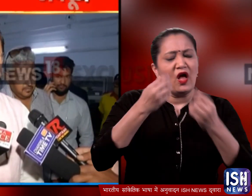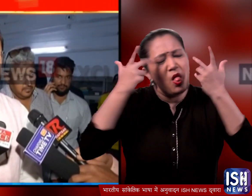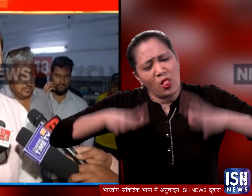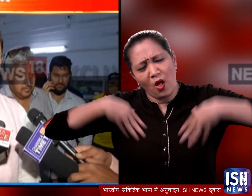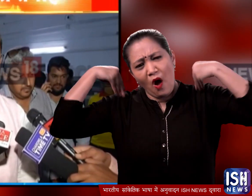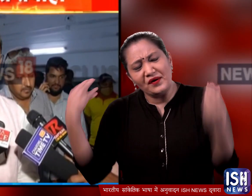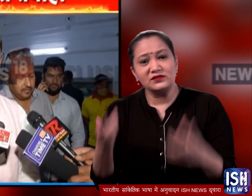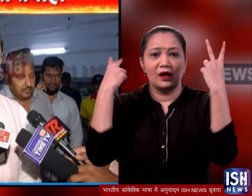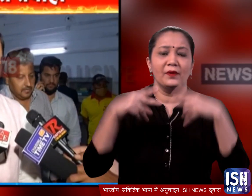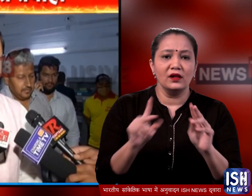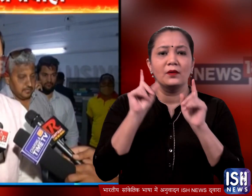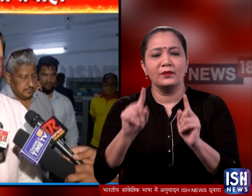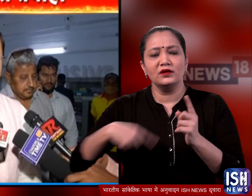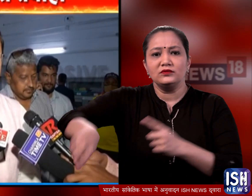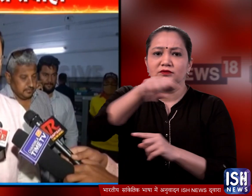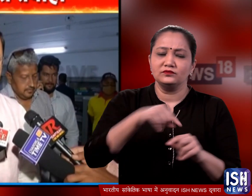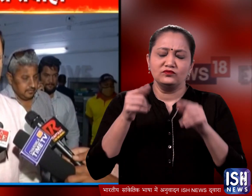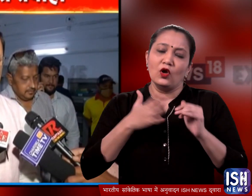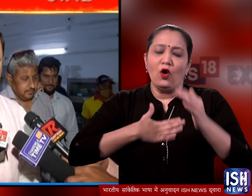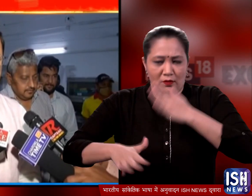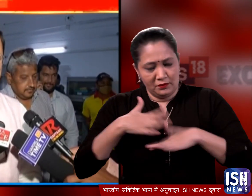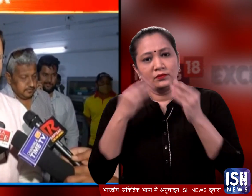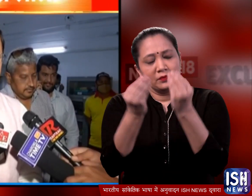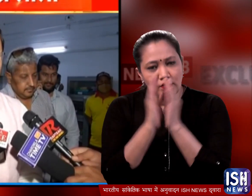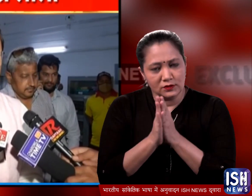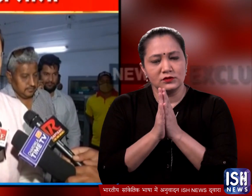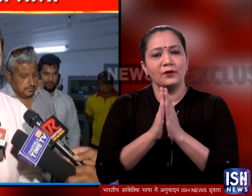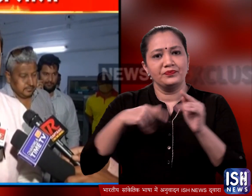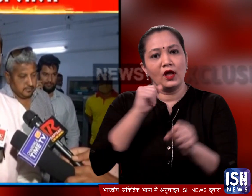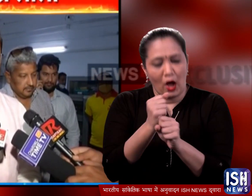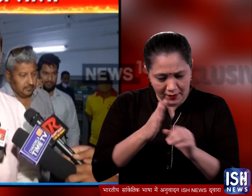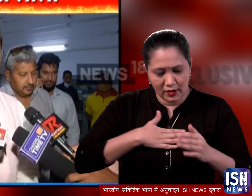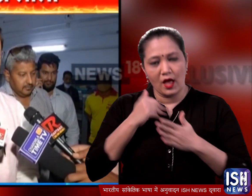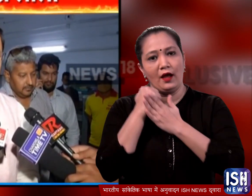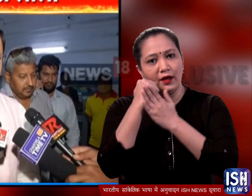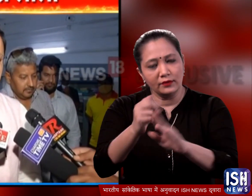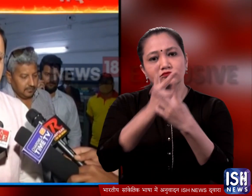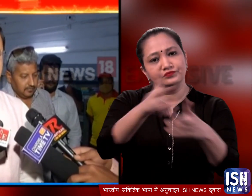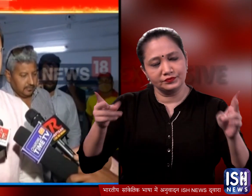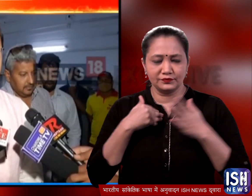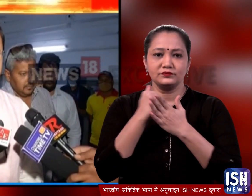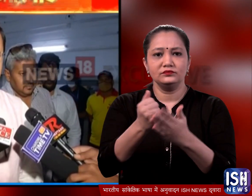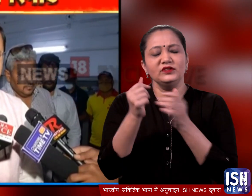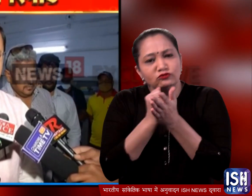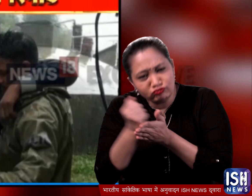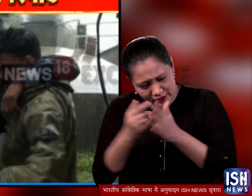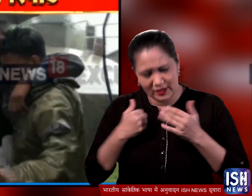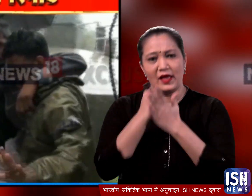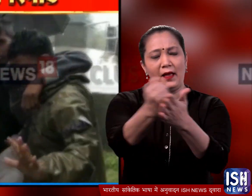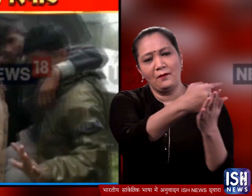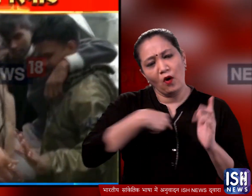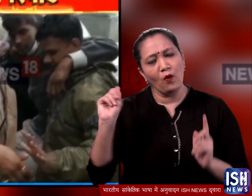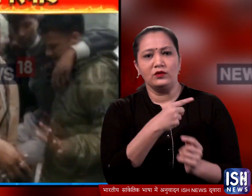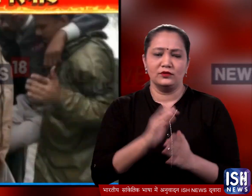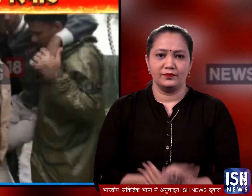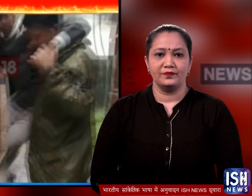हुआ है, लेकिन हम इस समय पर सभी से अपील करते हैं कि धैर्य बना के रखें। सरकार हर तरीके से सभी की सहायता के लिए हर संभव प्रयास कर रही है।